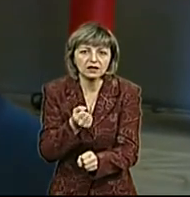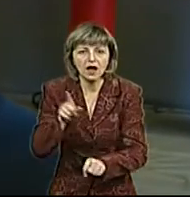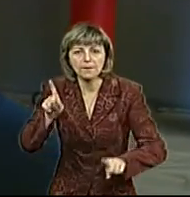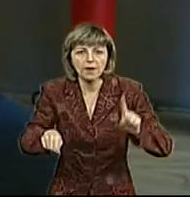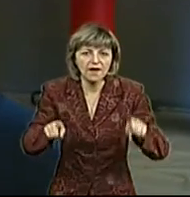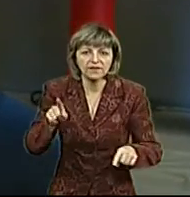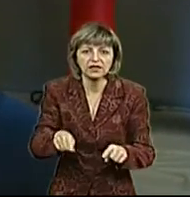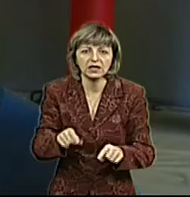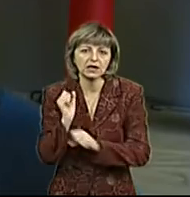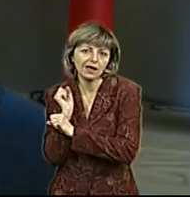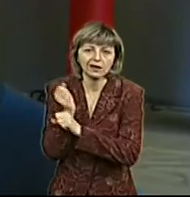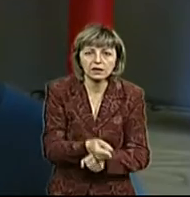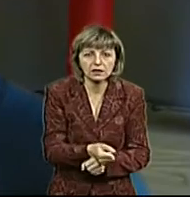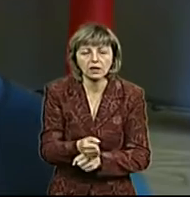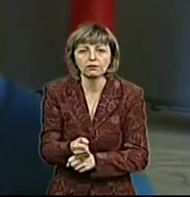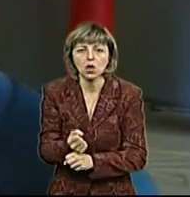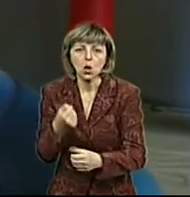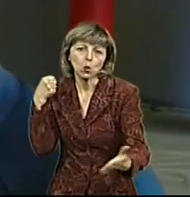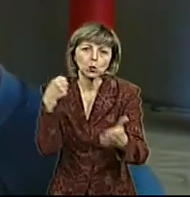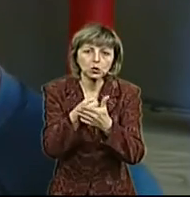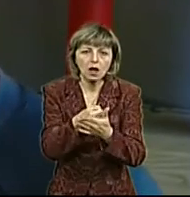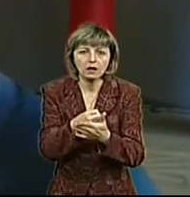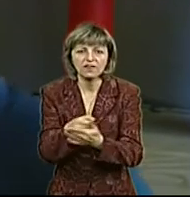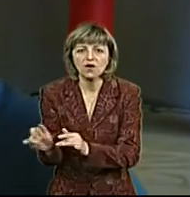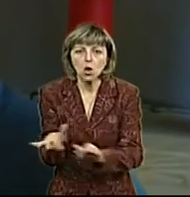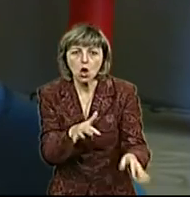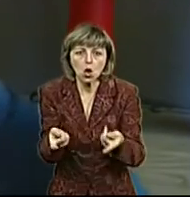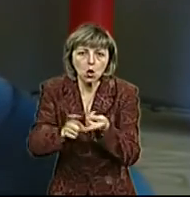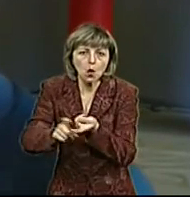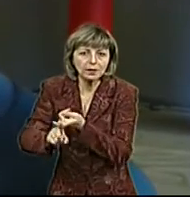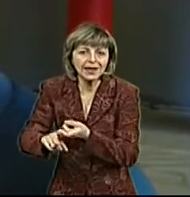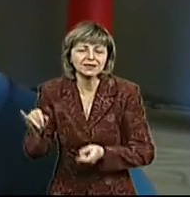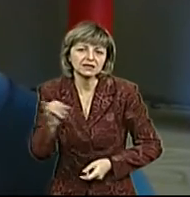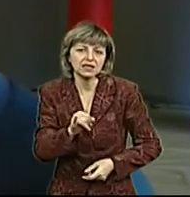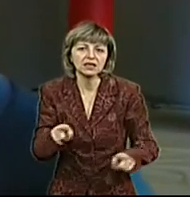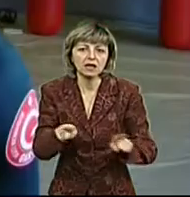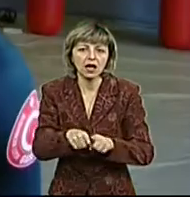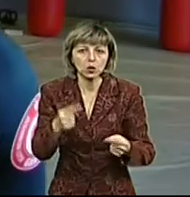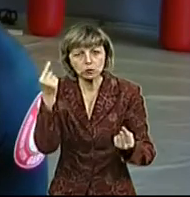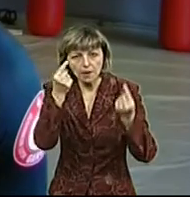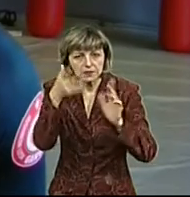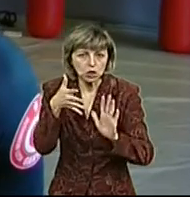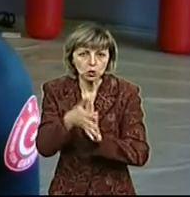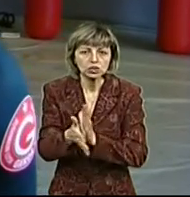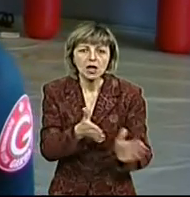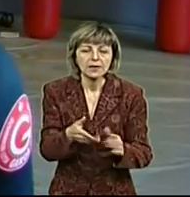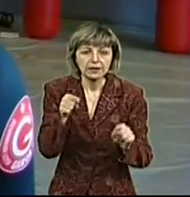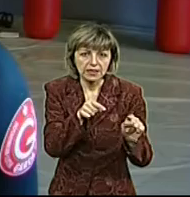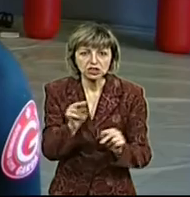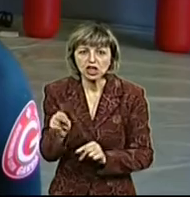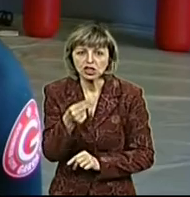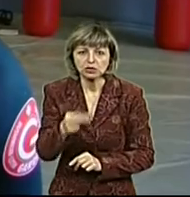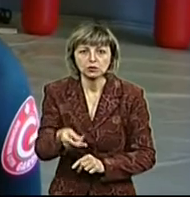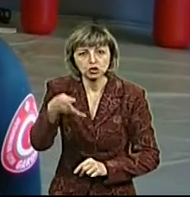там кітків, ударів і тому подібне, комбінацій. І також психологічна підготовка. На цей чемпіонат